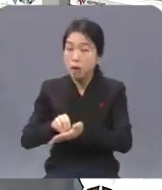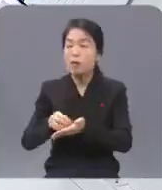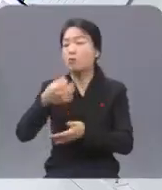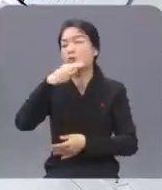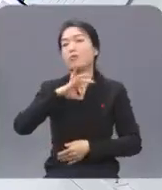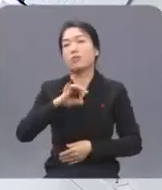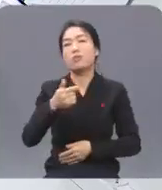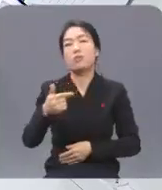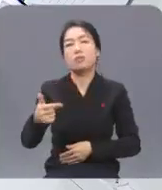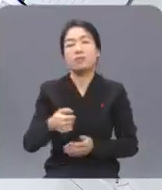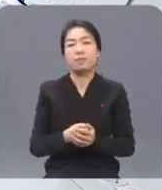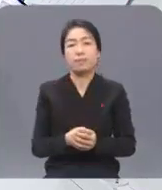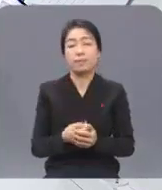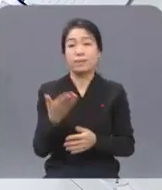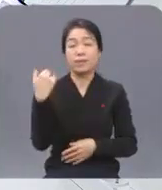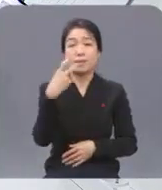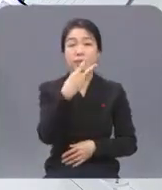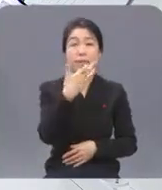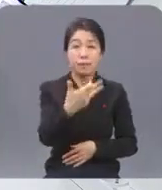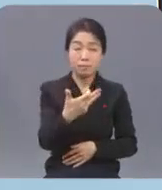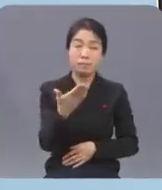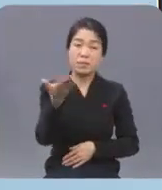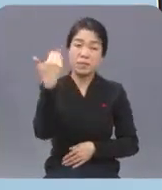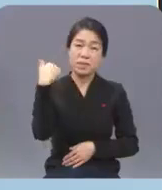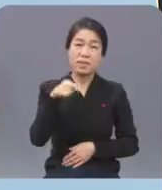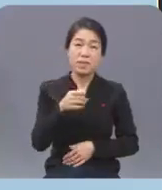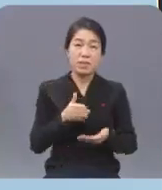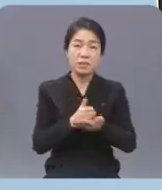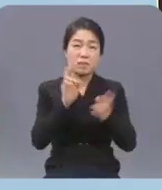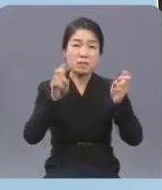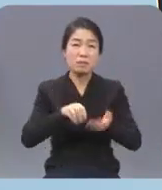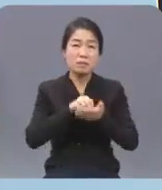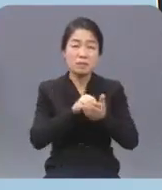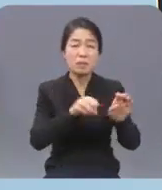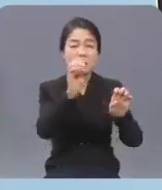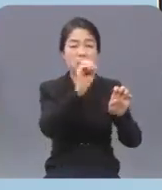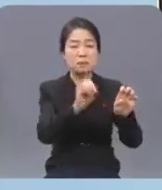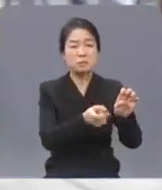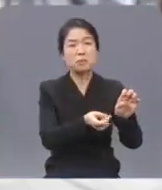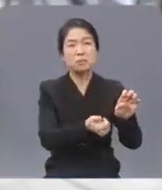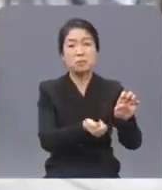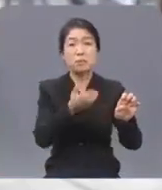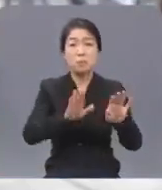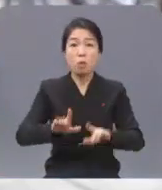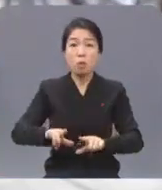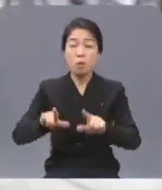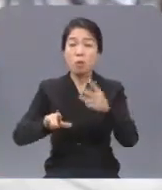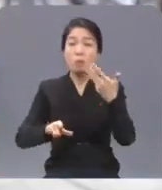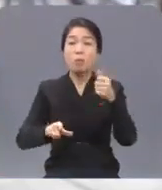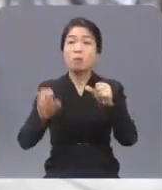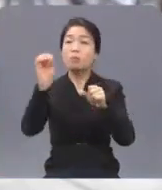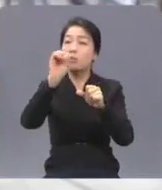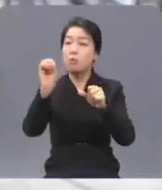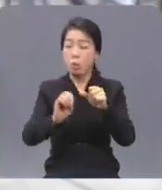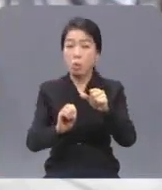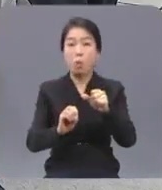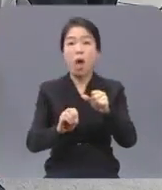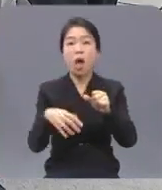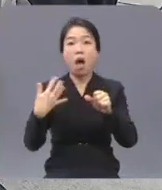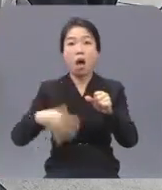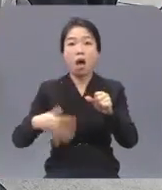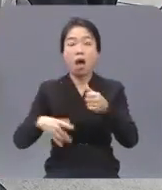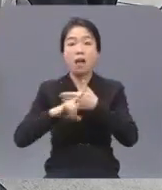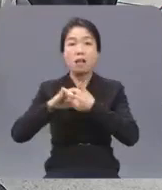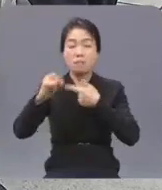것 같습니다. 지난 2018년 이전까지 이 학과의 취업률은 40%대. 하지만 올해는 85%에 이르는